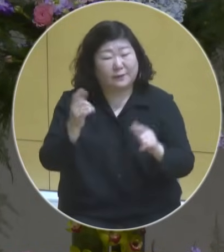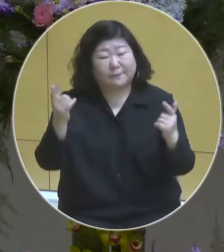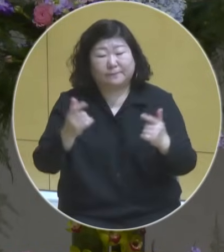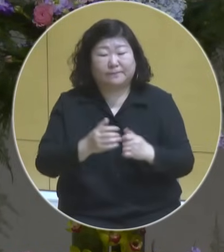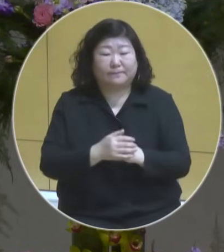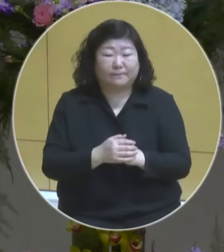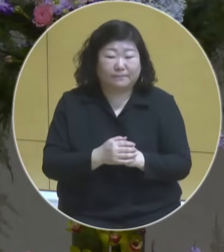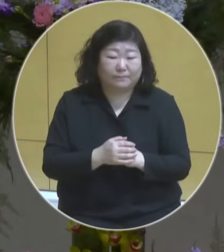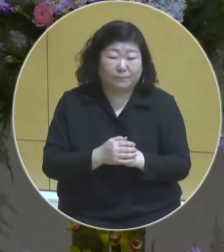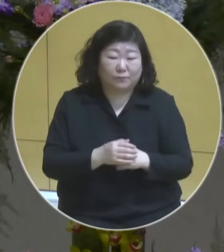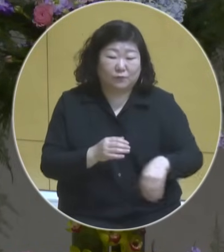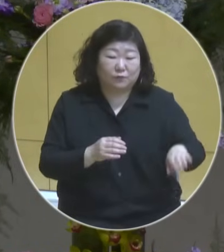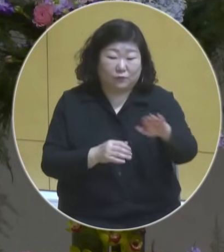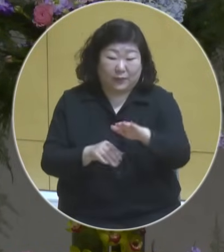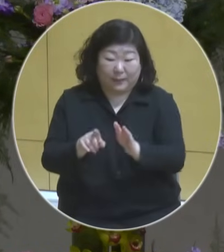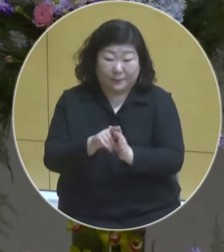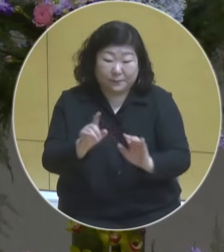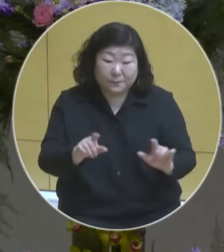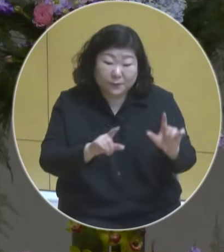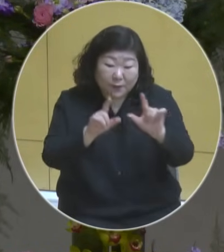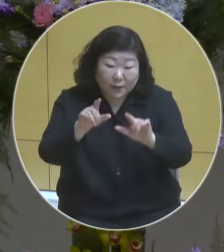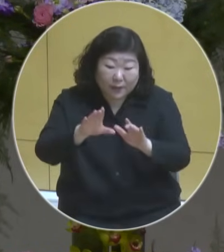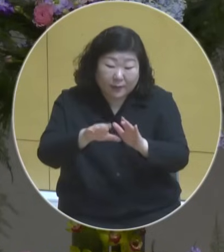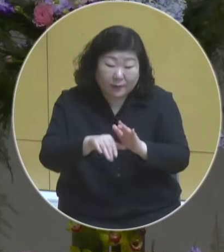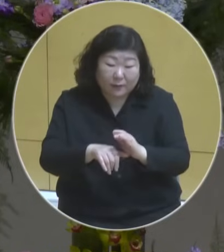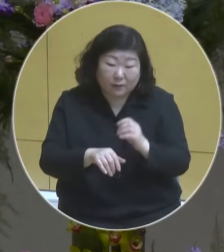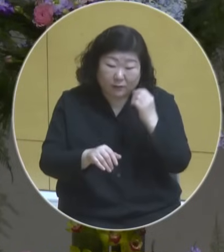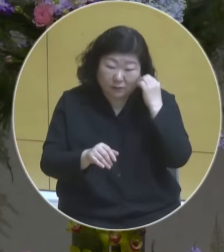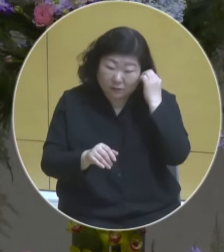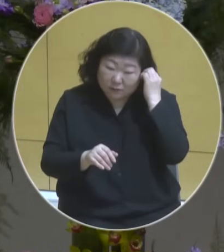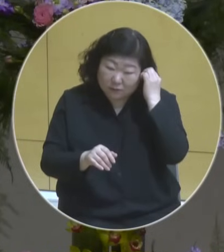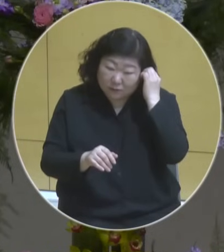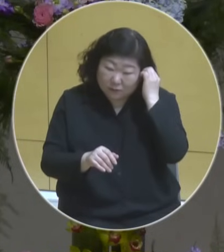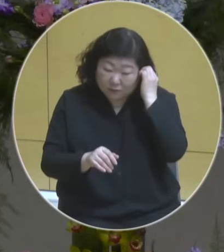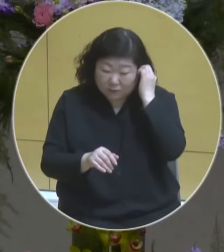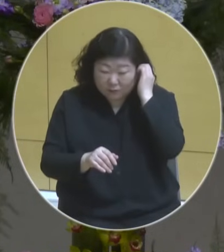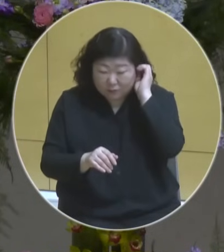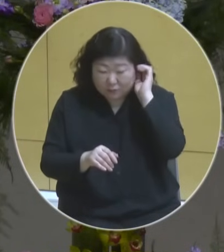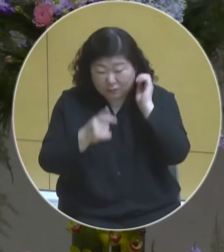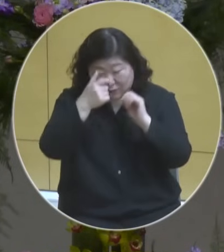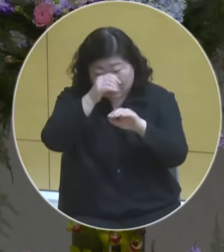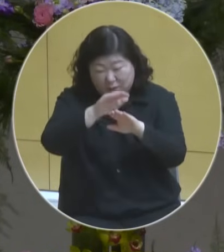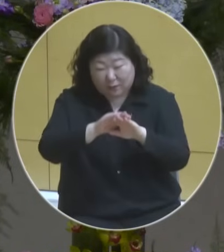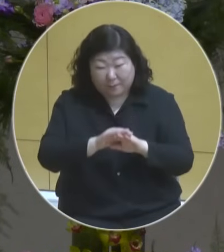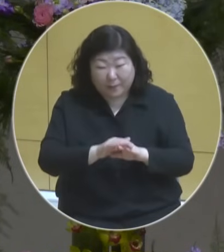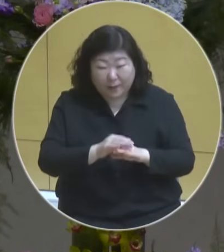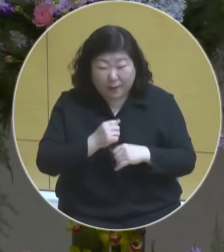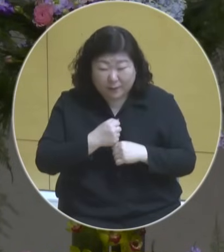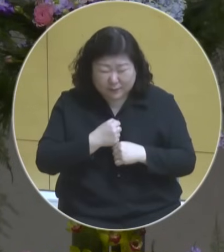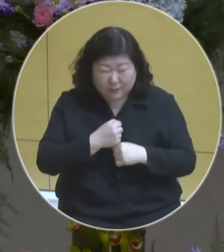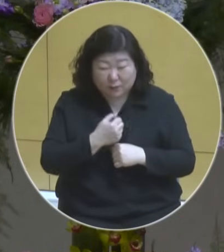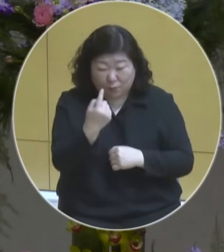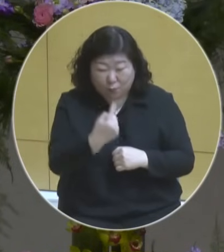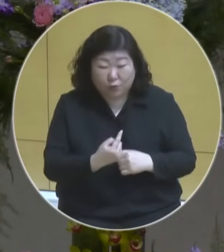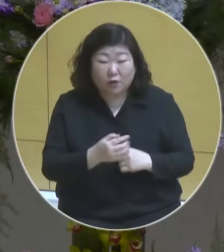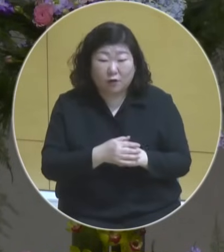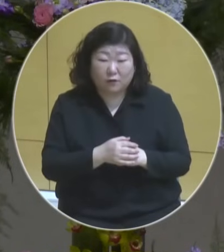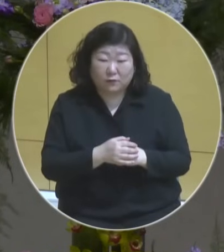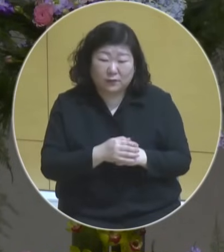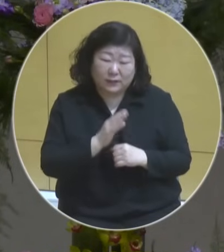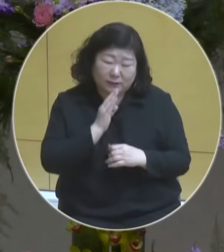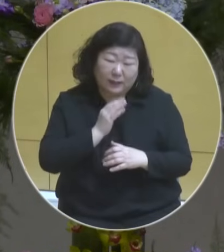우리가 신앙생활하면서 우리가 일상생활 하면서도 예배 지키는이 시간 지키는 것도